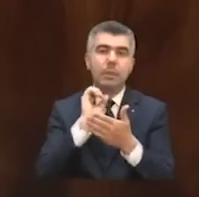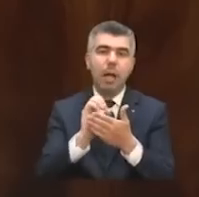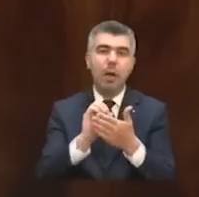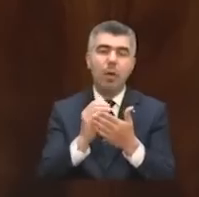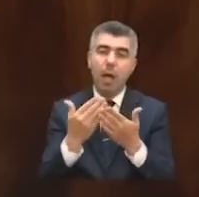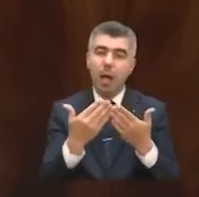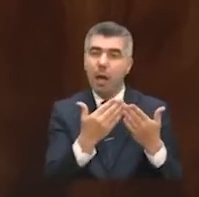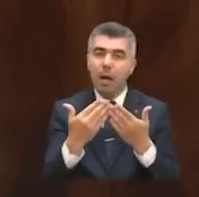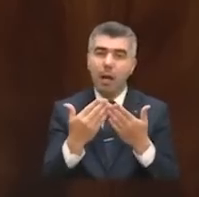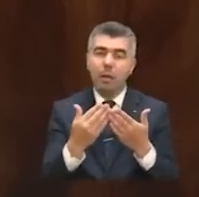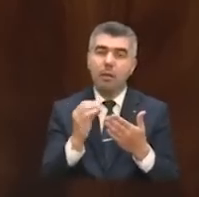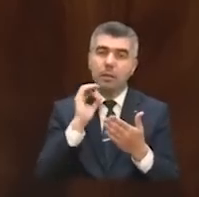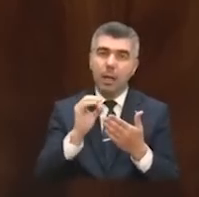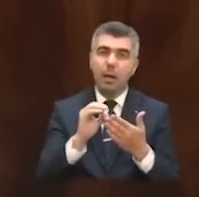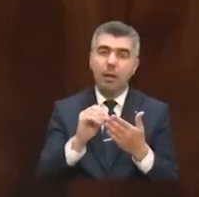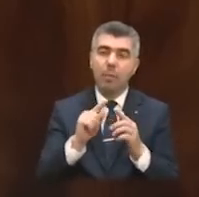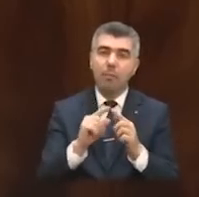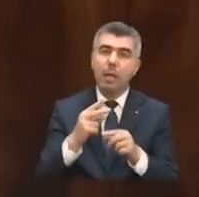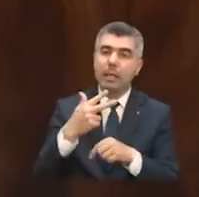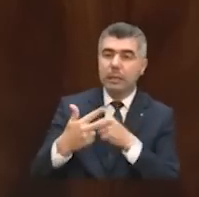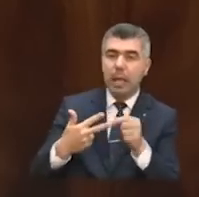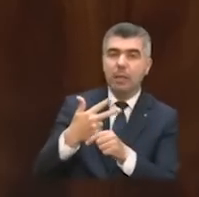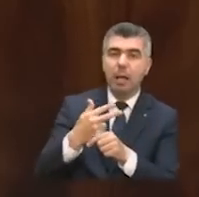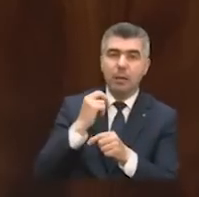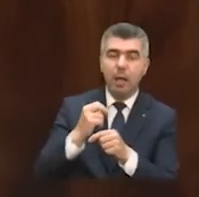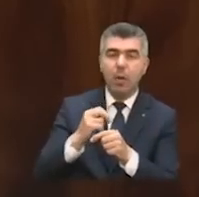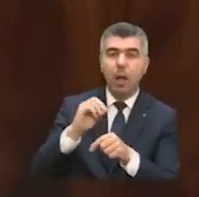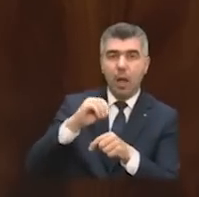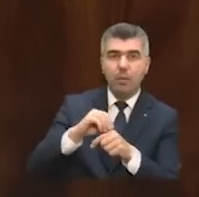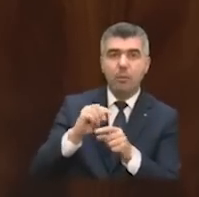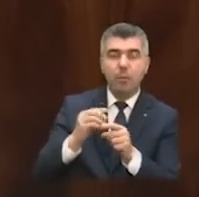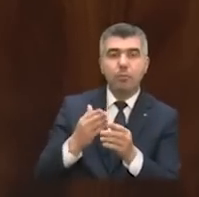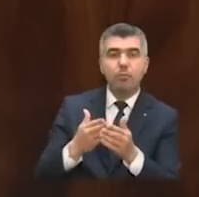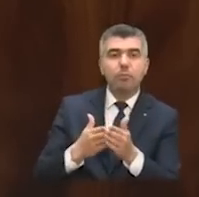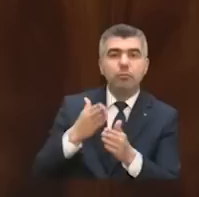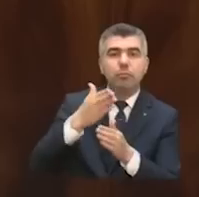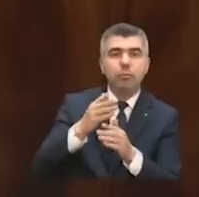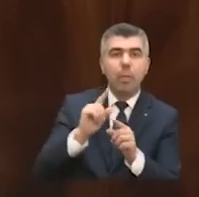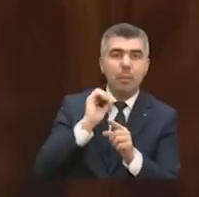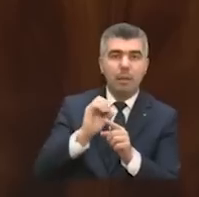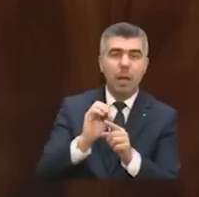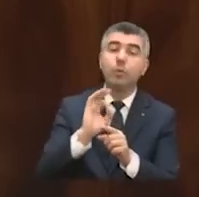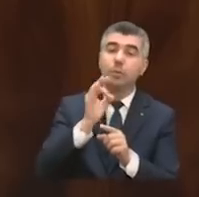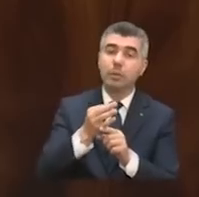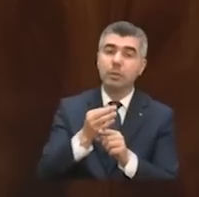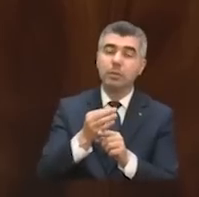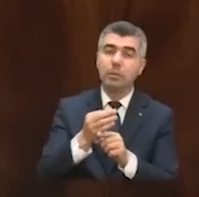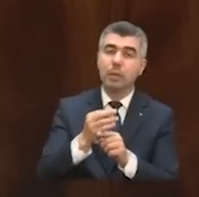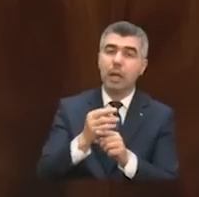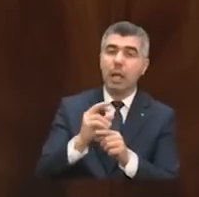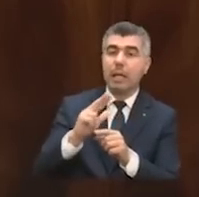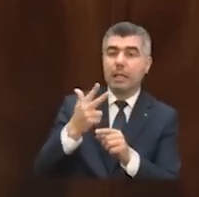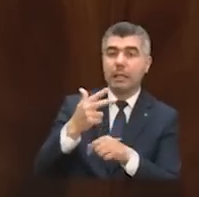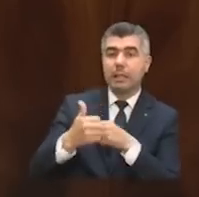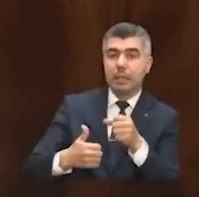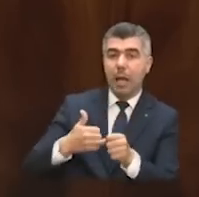جي كليسونس ولا كماستر، غادي يمشي معاه، تمشي معاه حتى للماستر، يعني انه يقدر يزيد 3